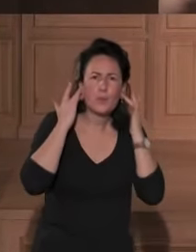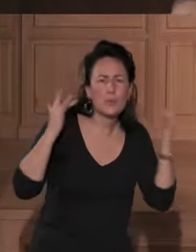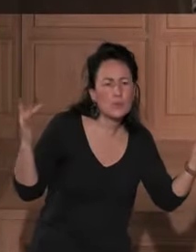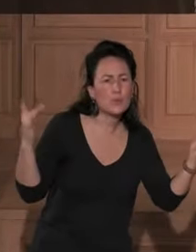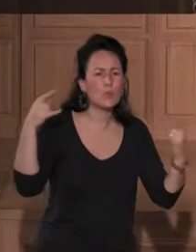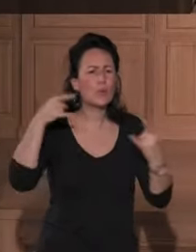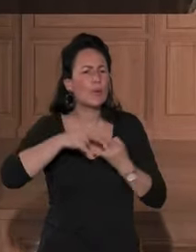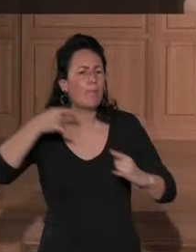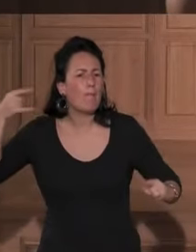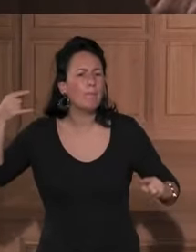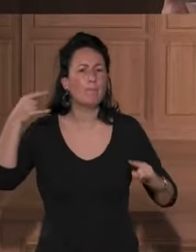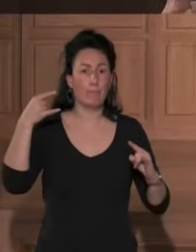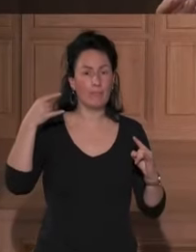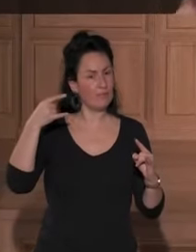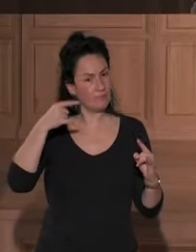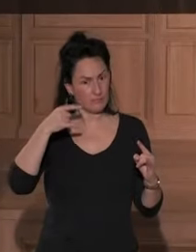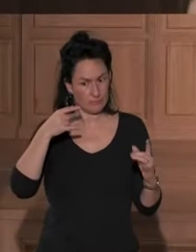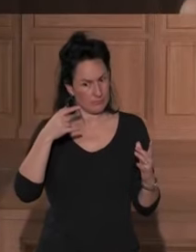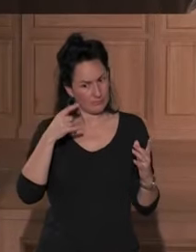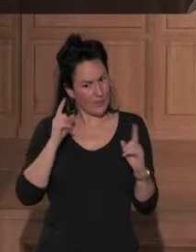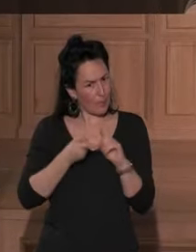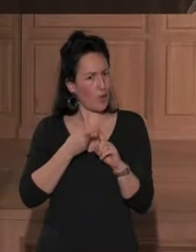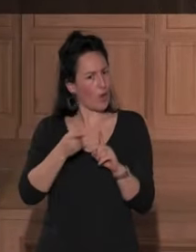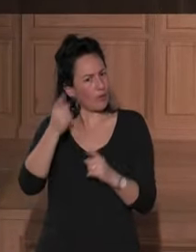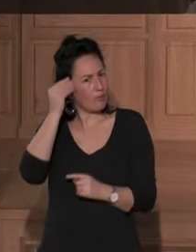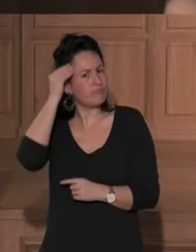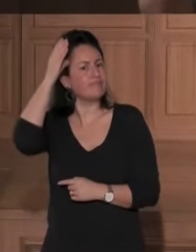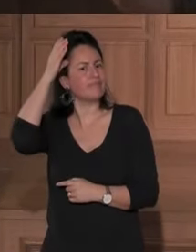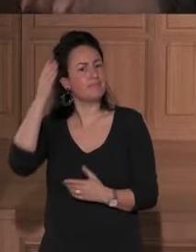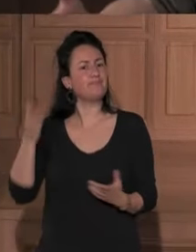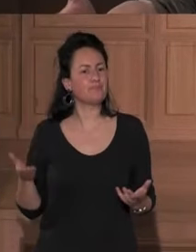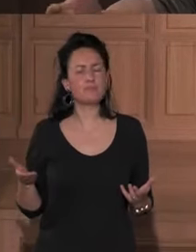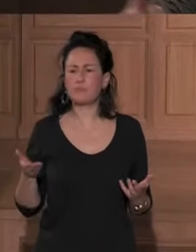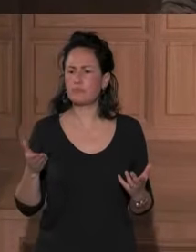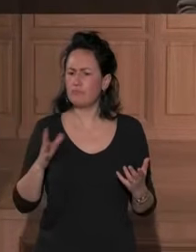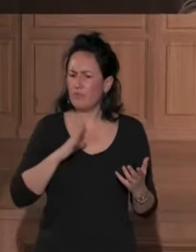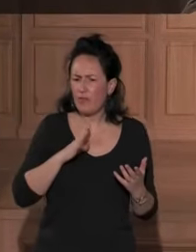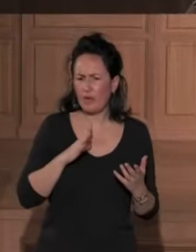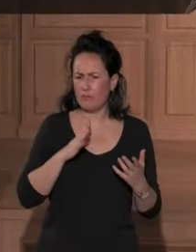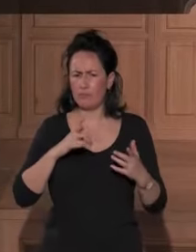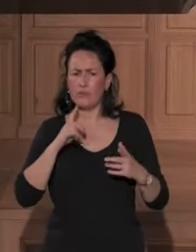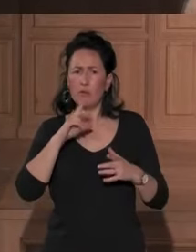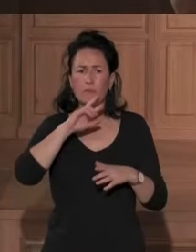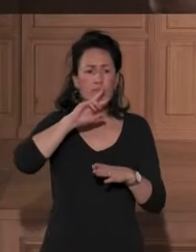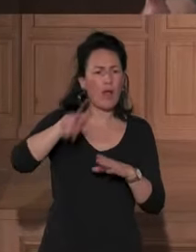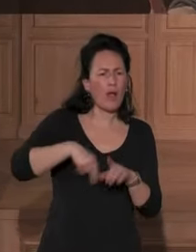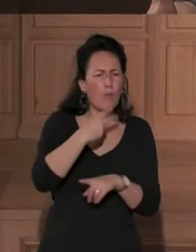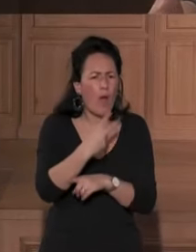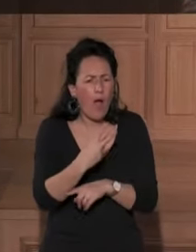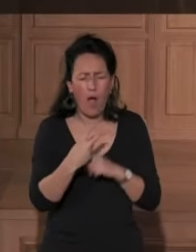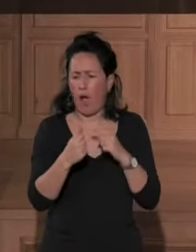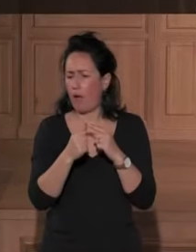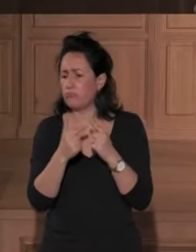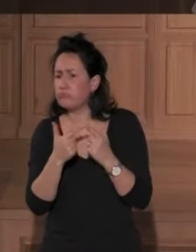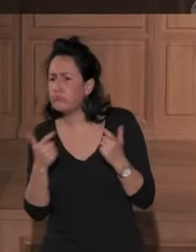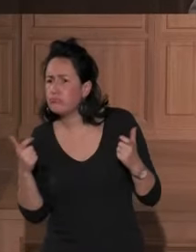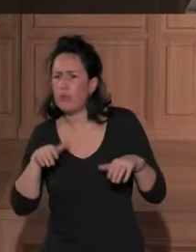hip-hop faisait partie intégrante finalement du projet institutionnel. Il y avait de la batucada, il y avait de la capoeira. Bon, moi j'intervenais sur le